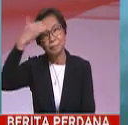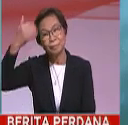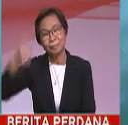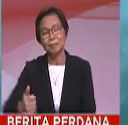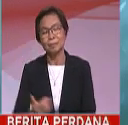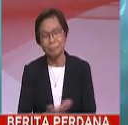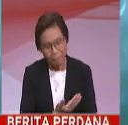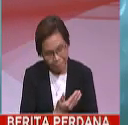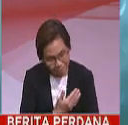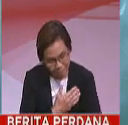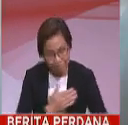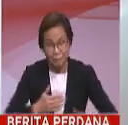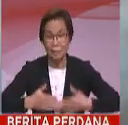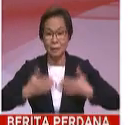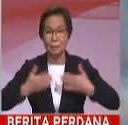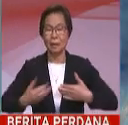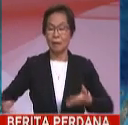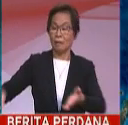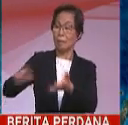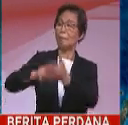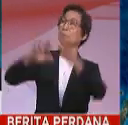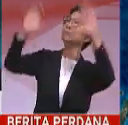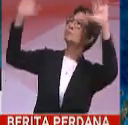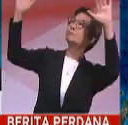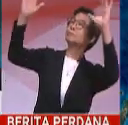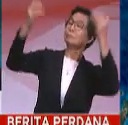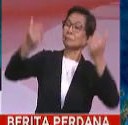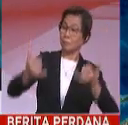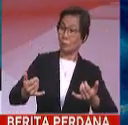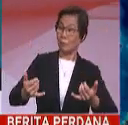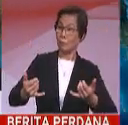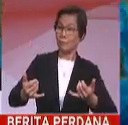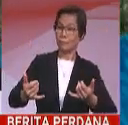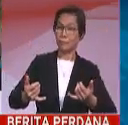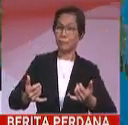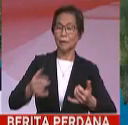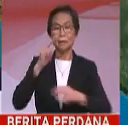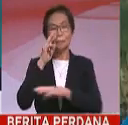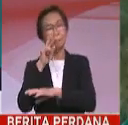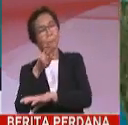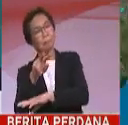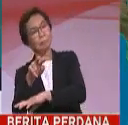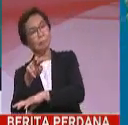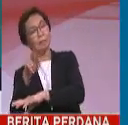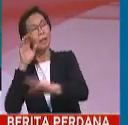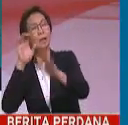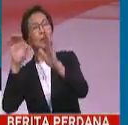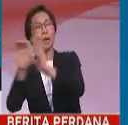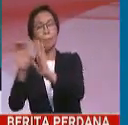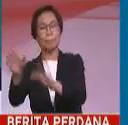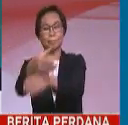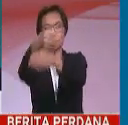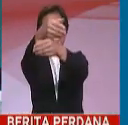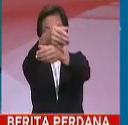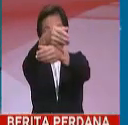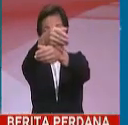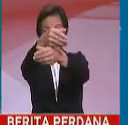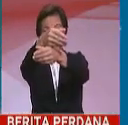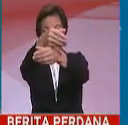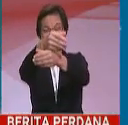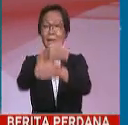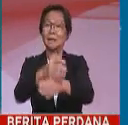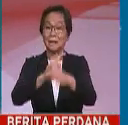Assalamualaikum dan salam sejahtera. Laporan cuaca pada malam ini dimulakan dengan melihat kepada paparan imej radar semasa.